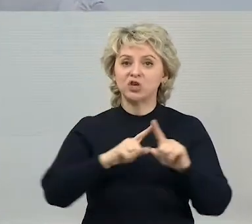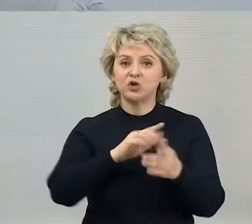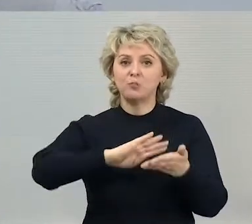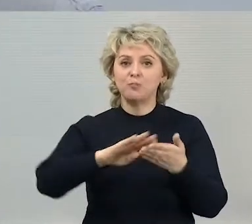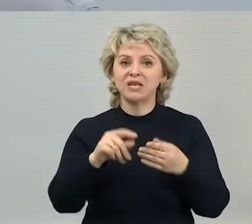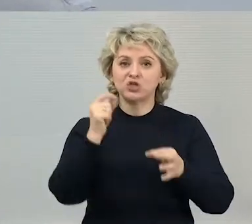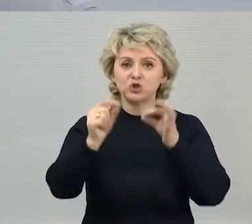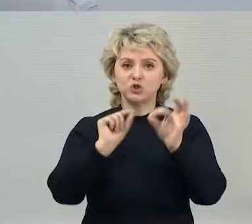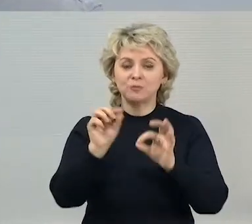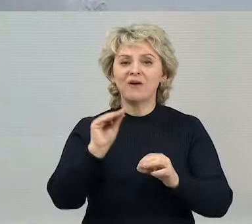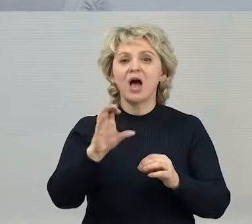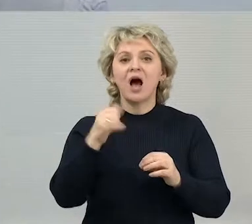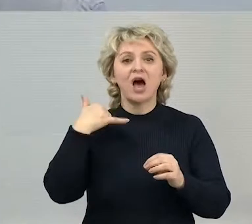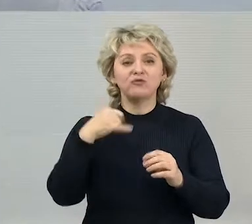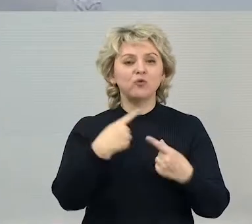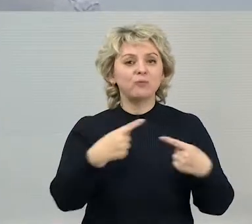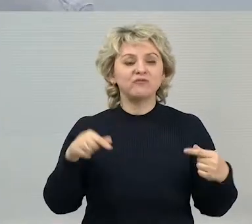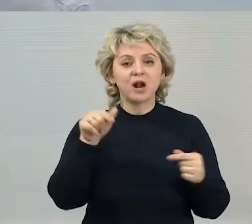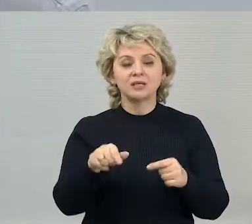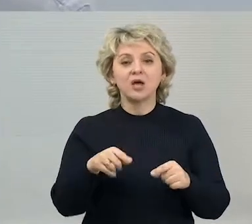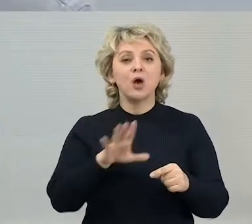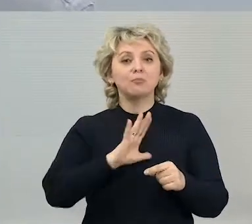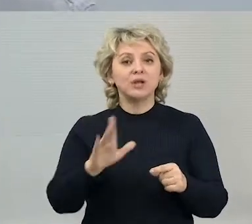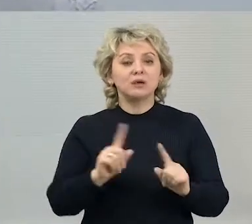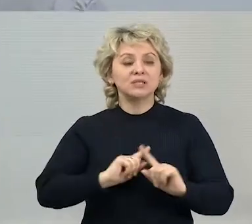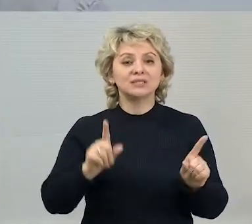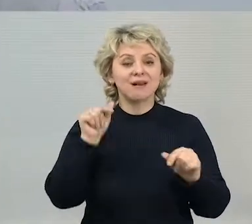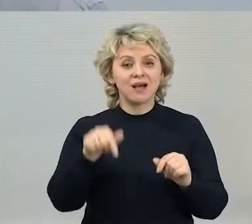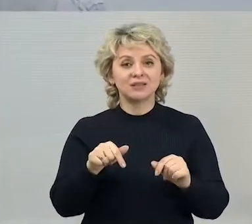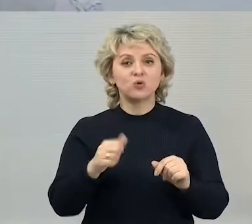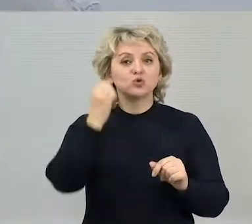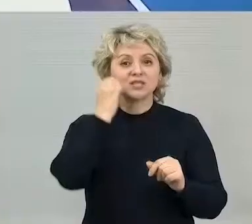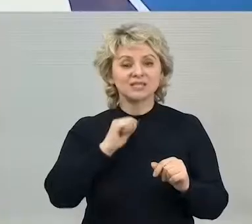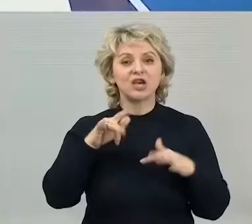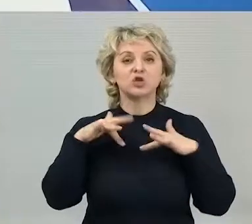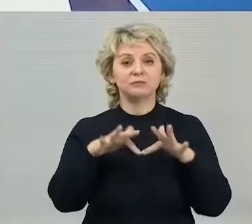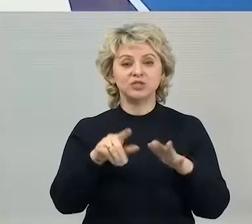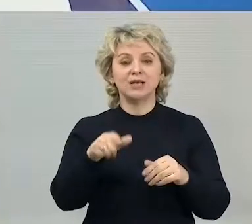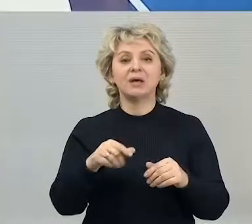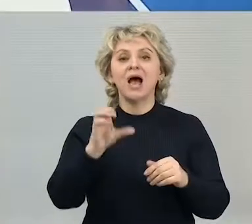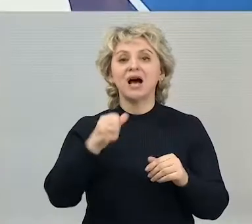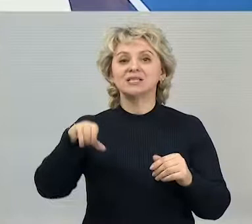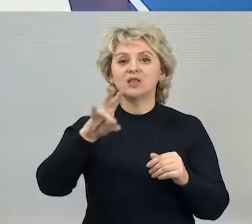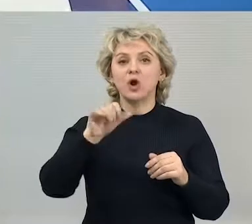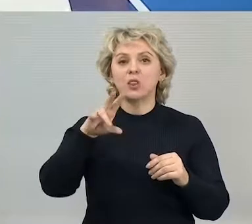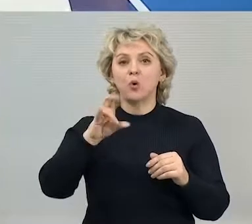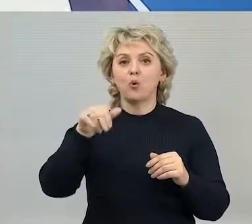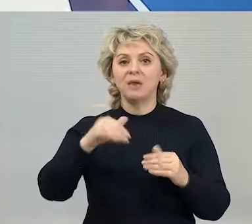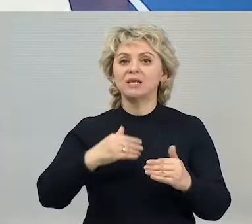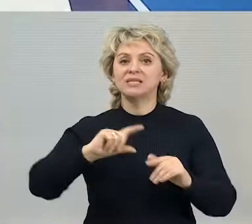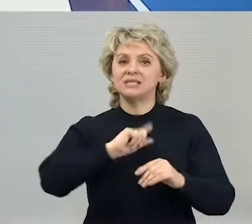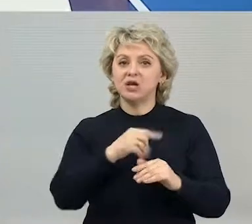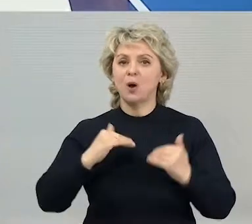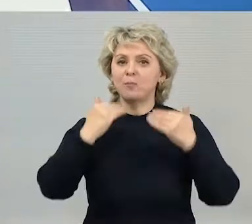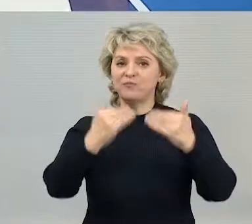без микрочипов и айфонов и прочее, вот это было бы невероятно уже устаревшим делом. Астрономия сильно продвинулась вперед,